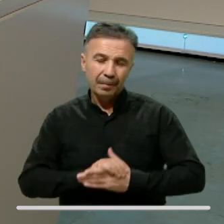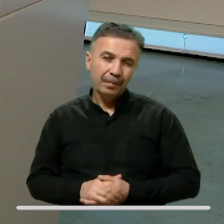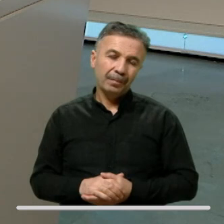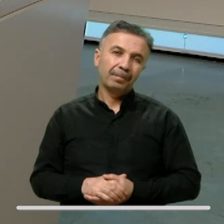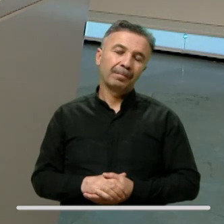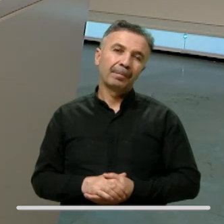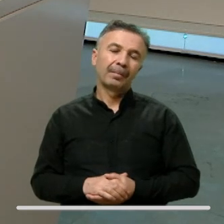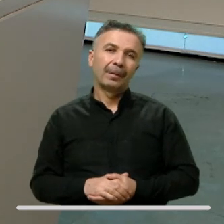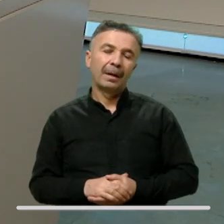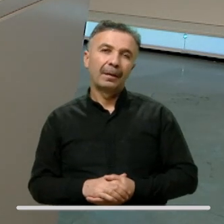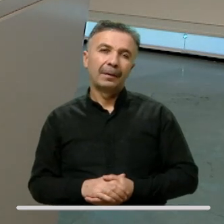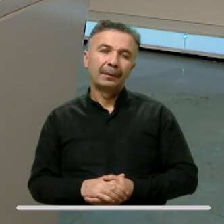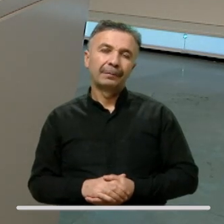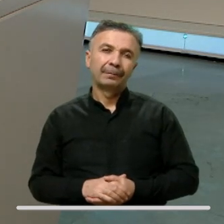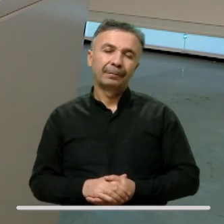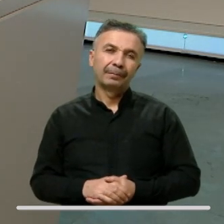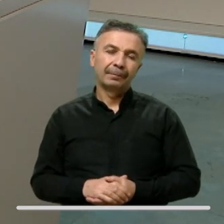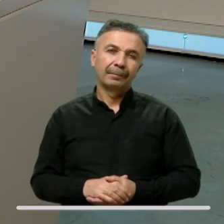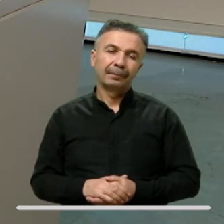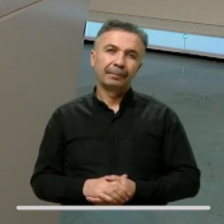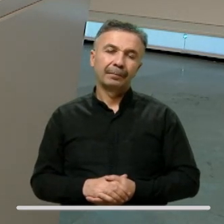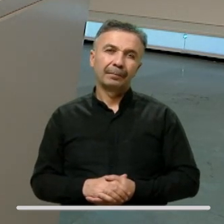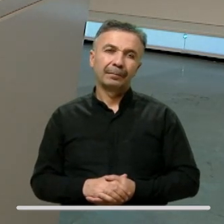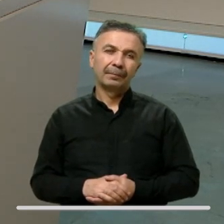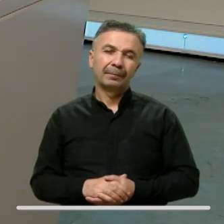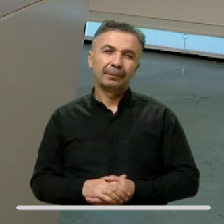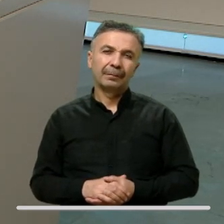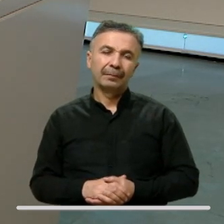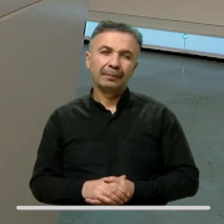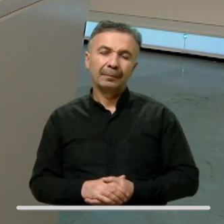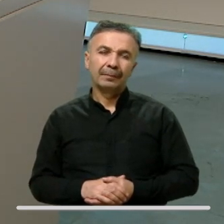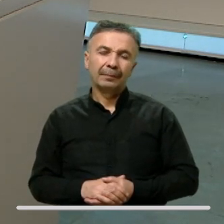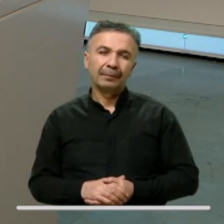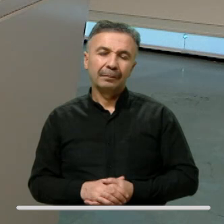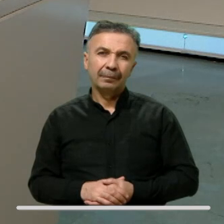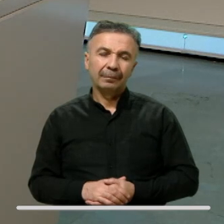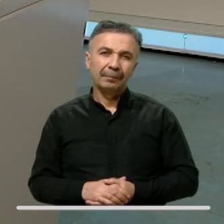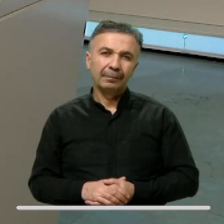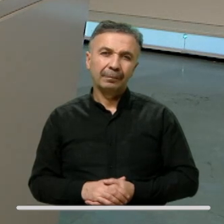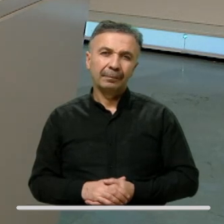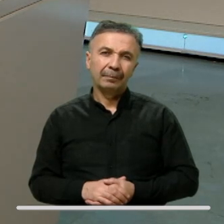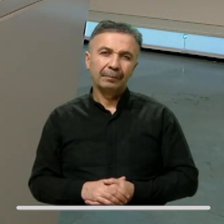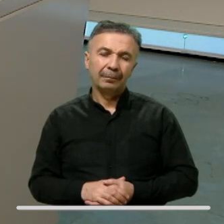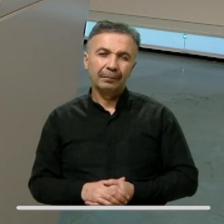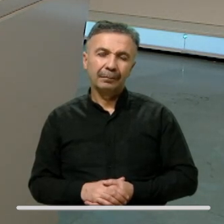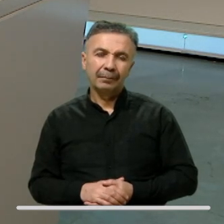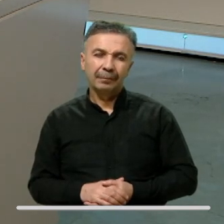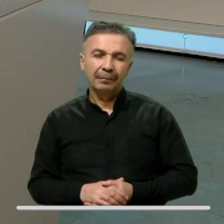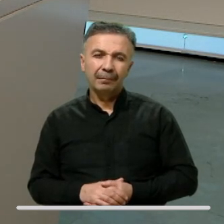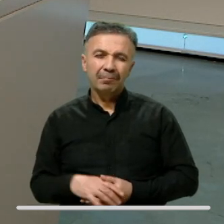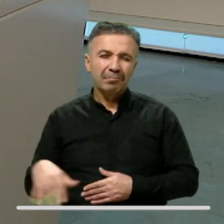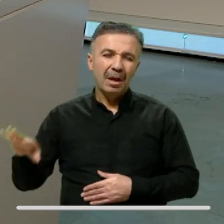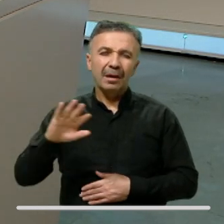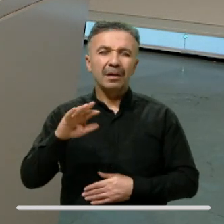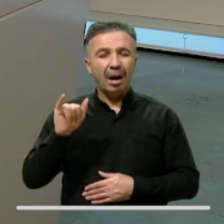gördüler. Burada bitti. Bir daha bu telaşa bilmem neye girmeye ne gerek var? Ne helallik alacağız? Herkes helallığını da